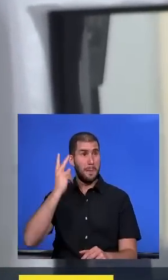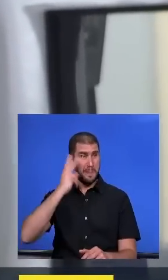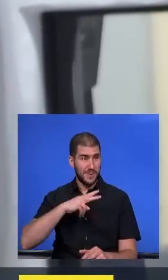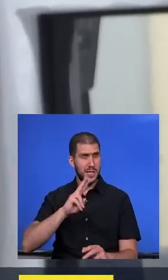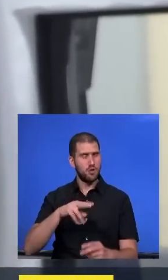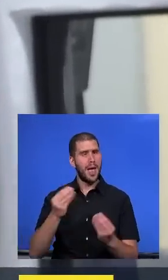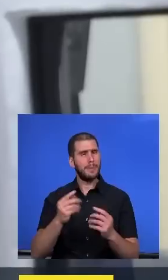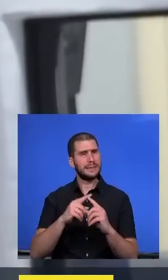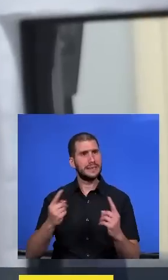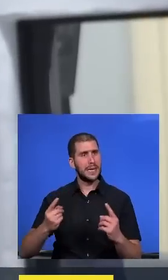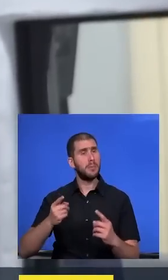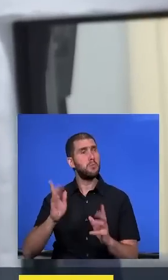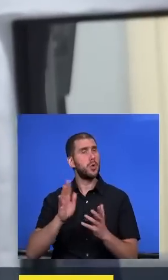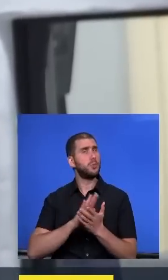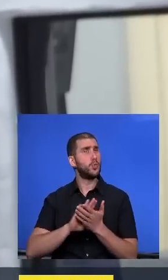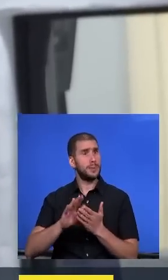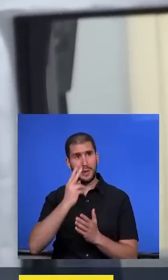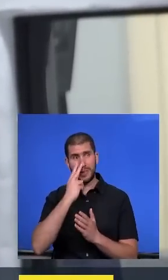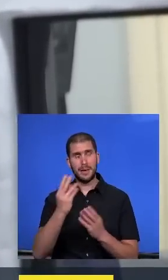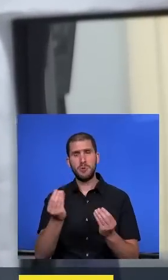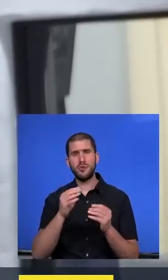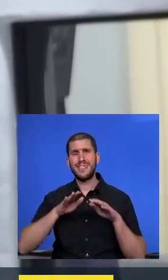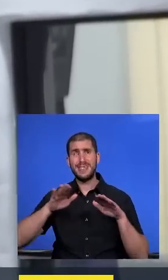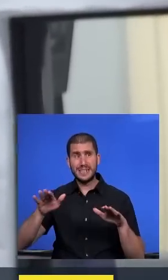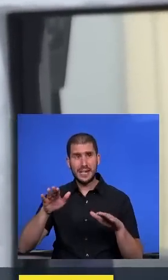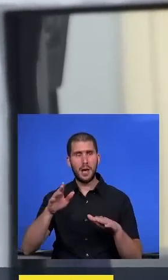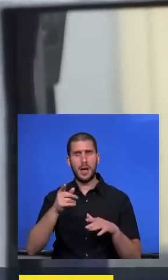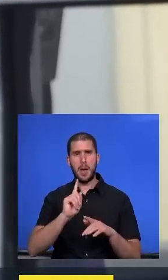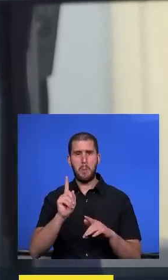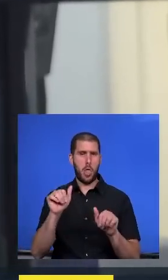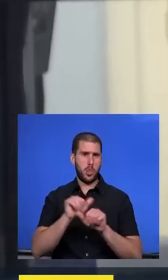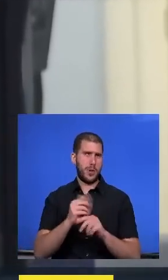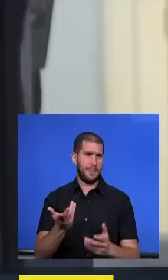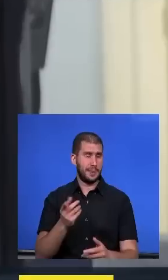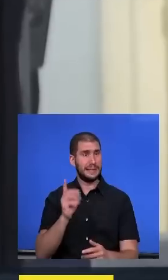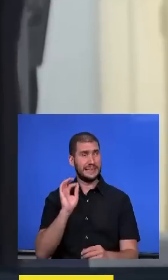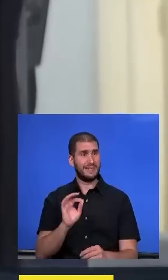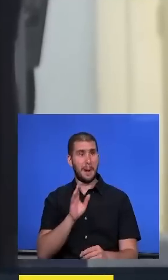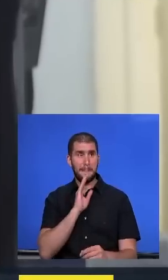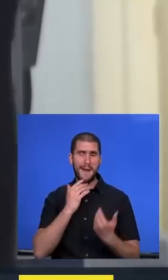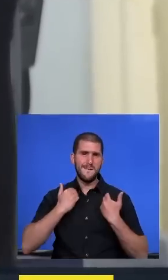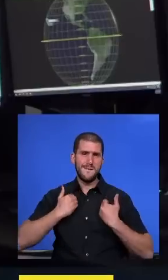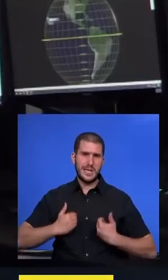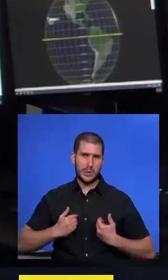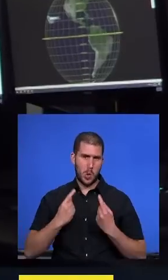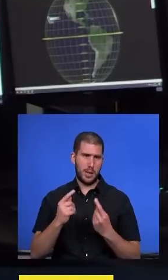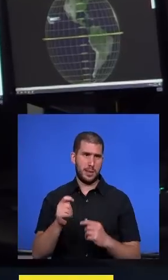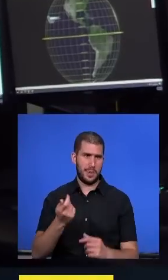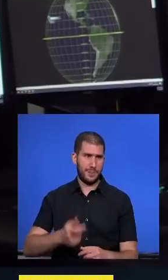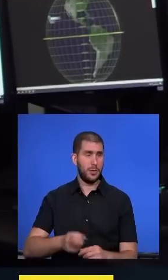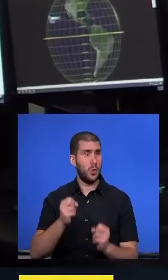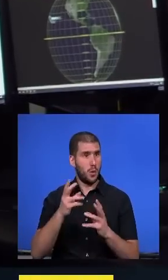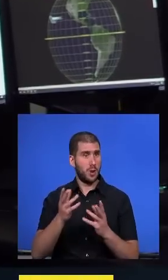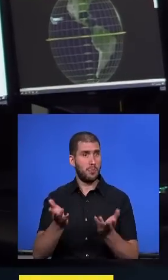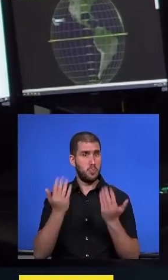אז יש כמה אמצעים, הם מאוד פשוטים. תסתכל במכשירי הטיסה שלך, סביר שהם לא טועים. סביר שהבעיה היא פיזיולוגית אצלך. אוקיי, מוציאים